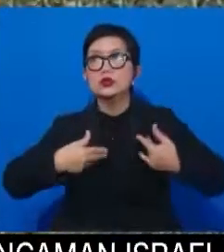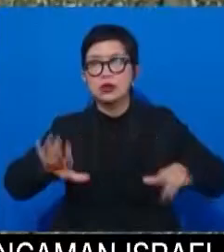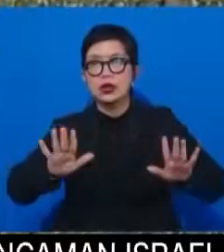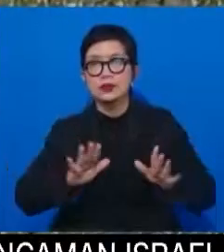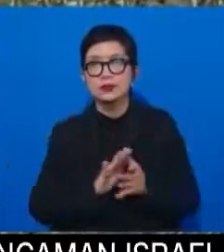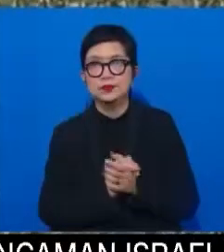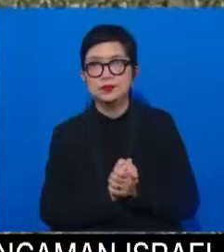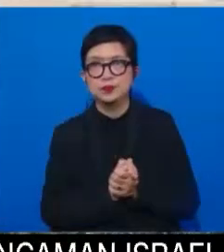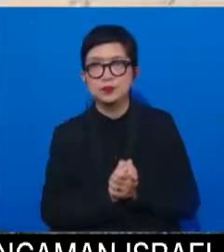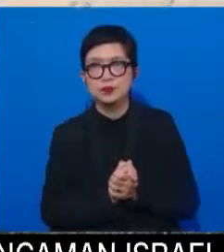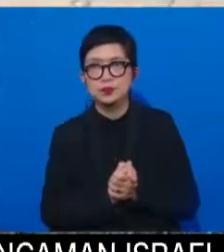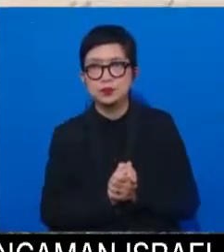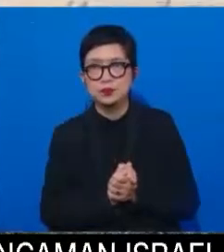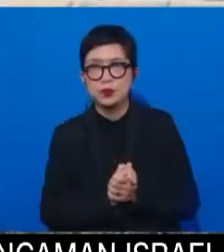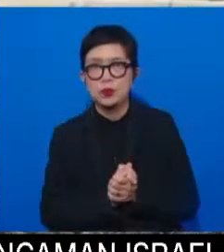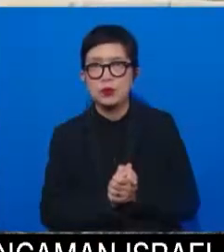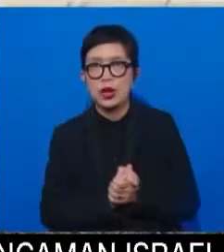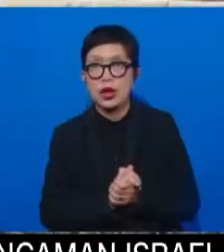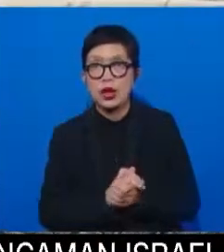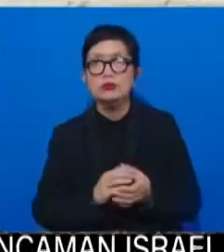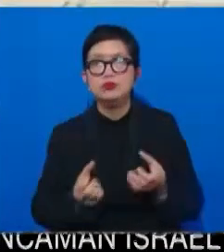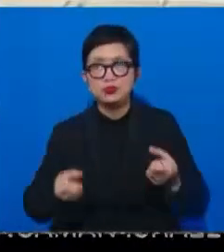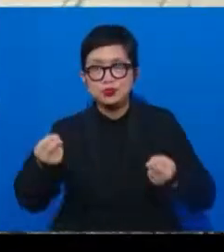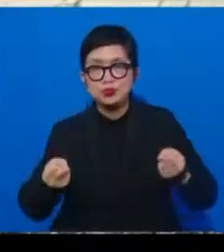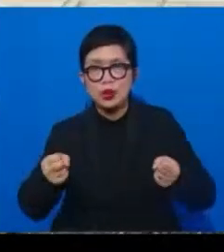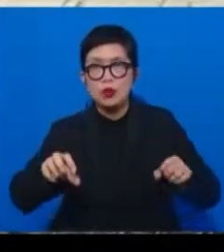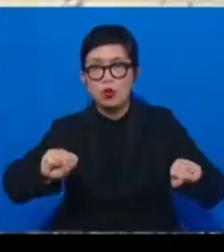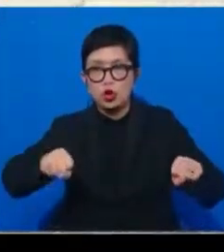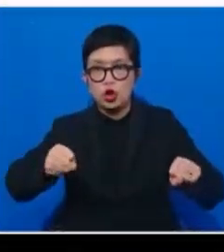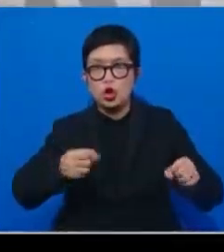kendaraan yang terlibat kecelakaan kini telah diamankan di pos lantas.